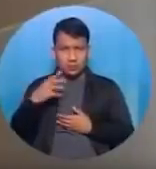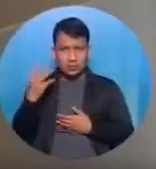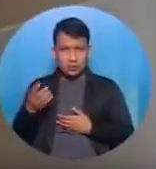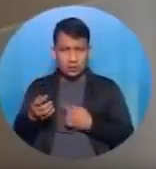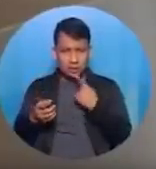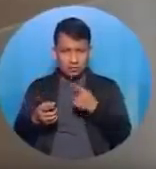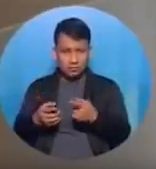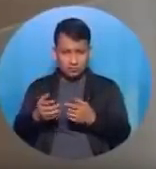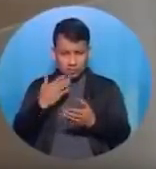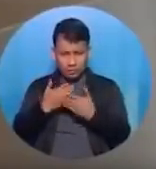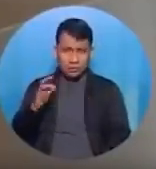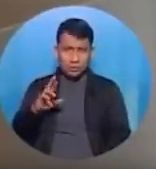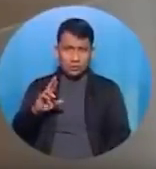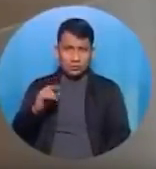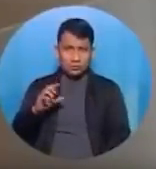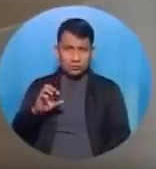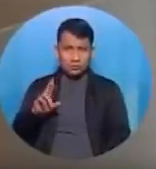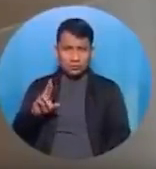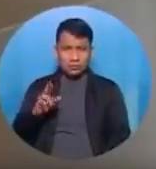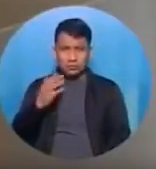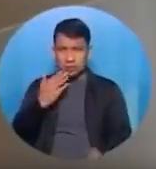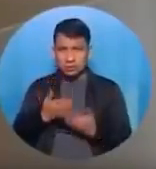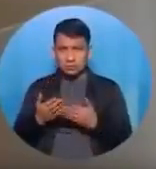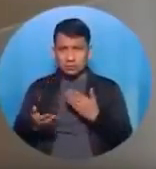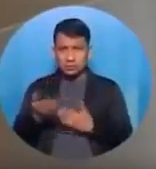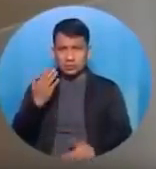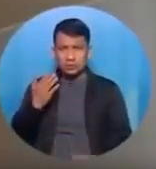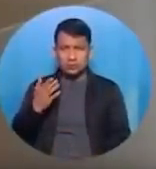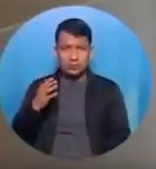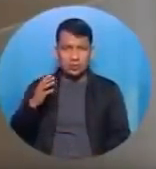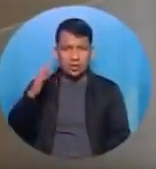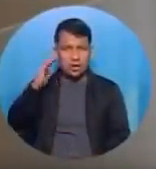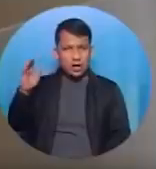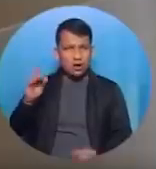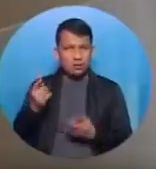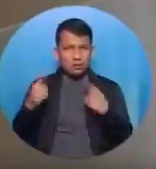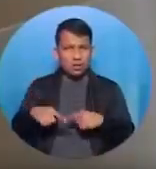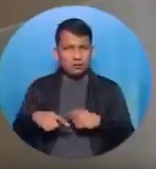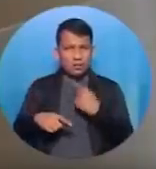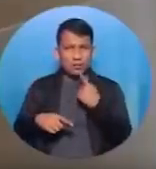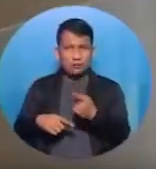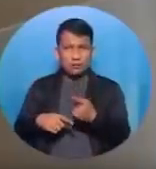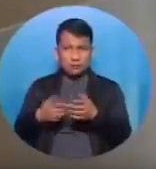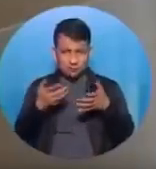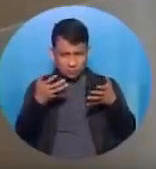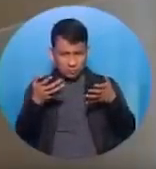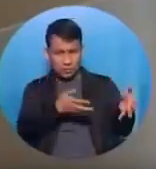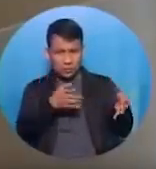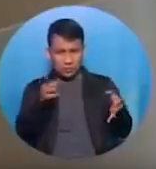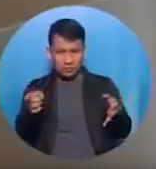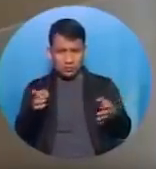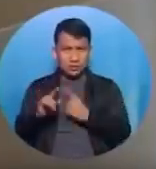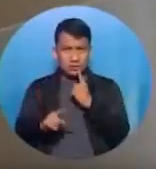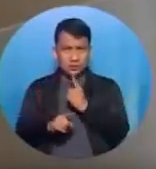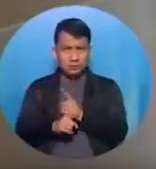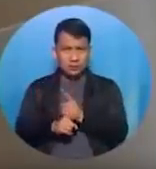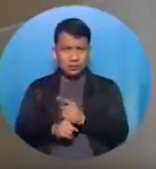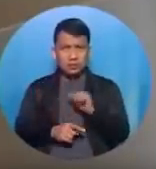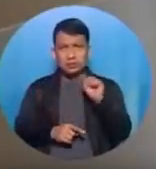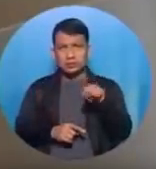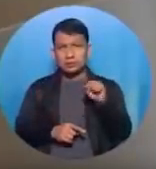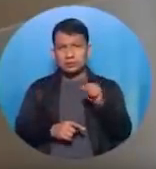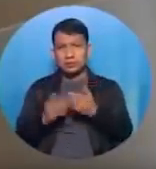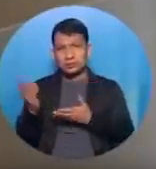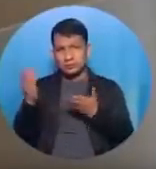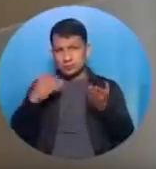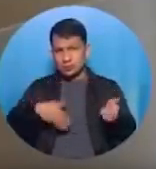Sir Roger, magandang umaga. Magandang umaga po, Sir Idol. Ano nangyari dyan ngayon? Bakit inabando na kayo ng inyong agency? Opo, dinala